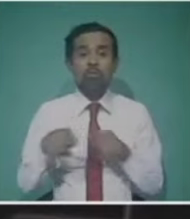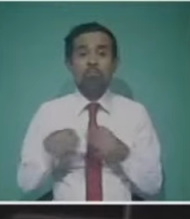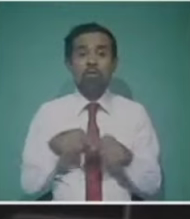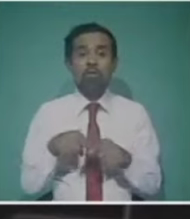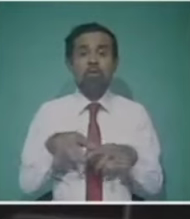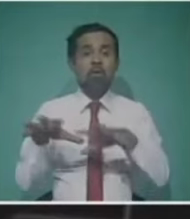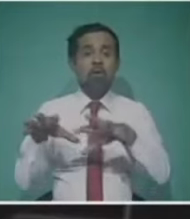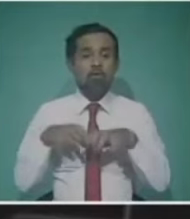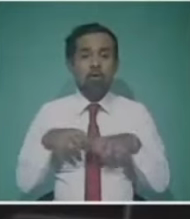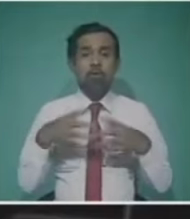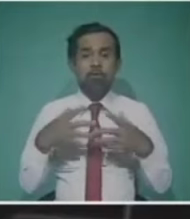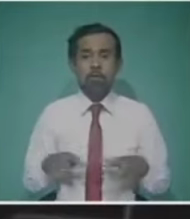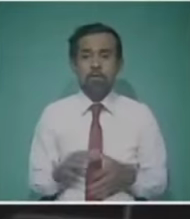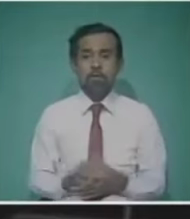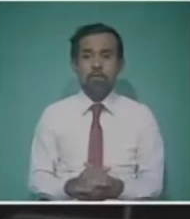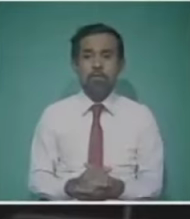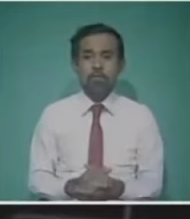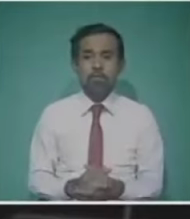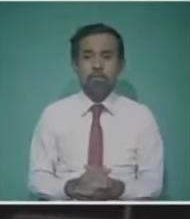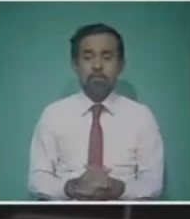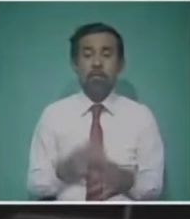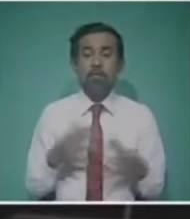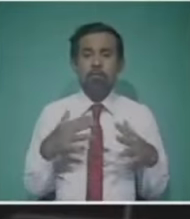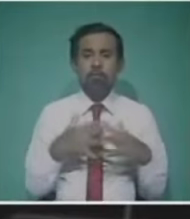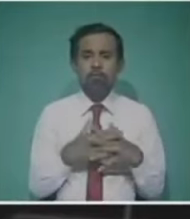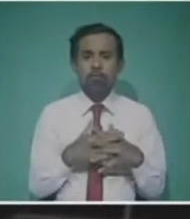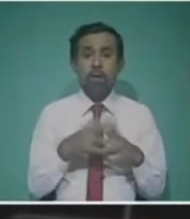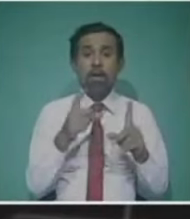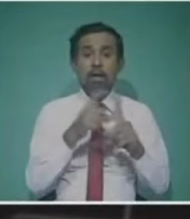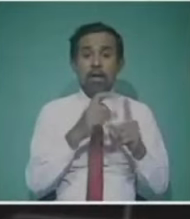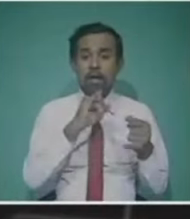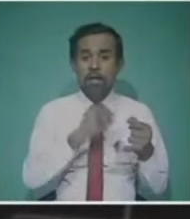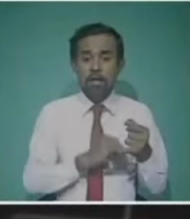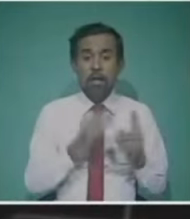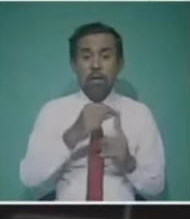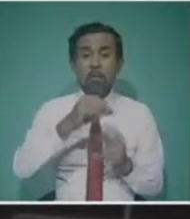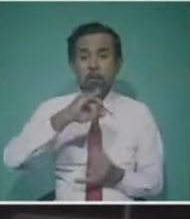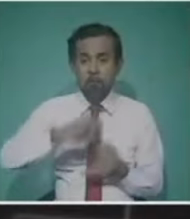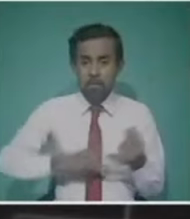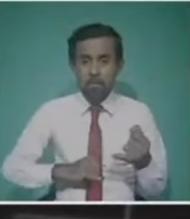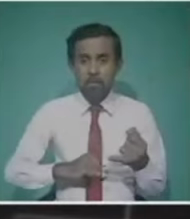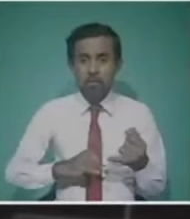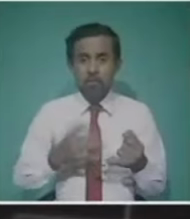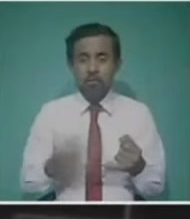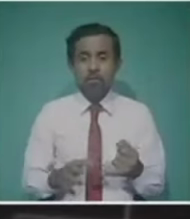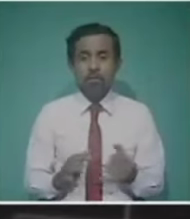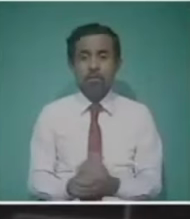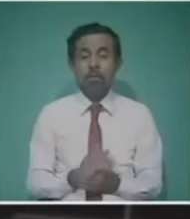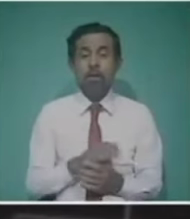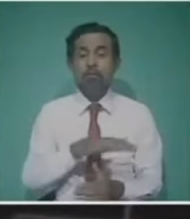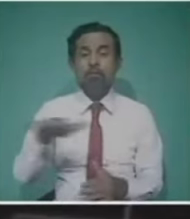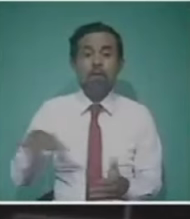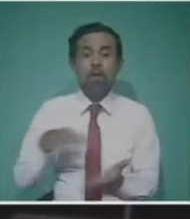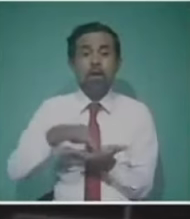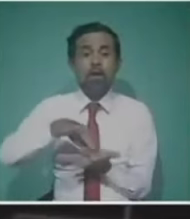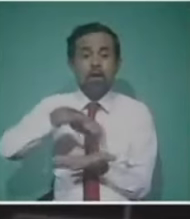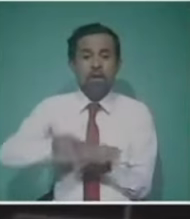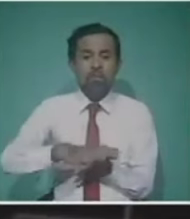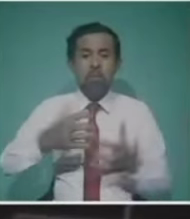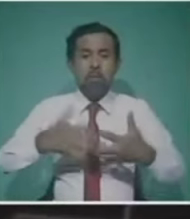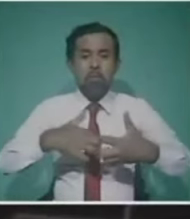இருந்த பில்வரட்னம் என்பவர் டிஎஸ்ஆக இருந்தார். உங்களுக்கு தெரியும், காணி பதிவிலே ஒரு சிக்கல் வந்தால்